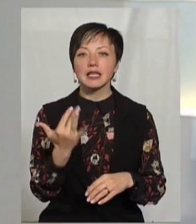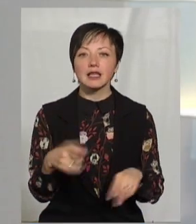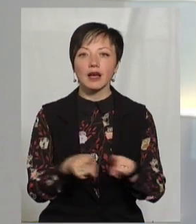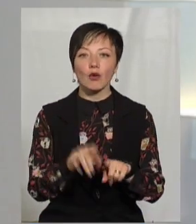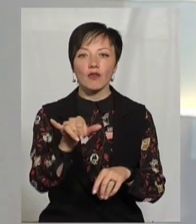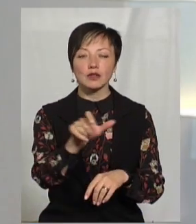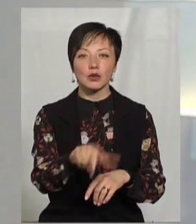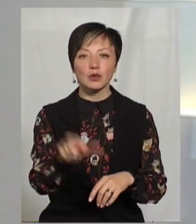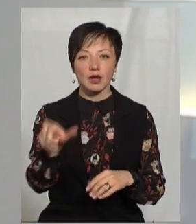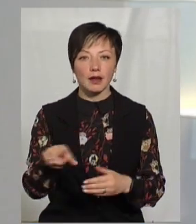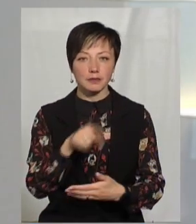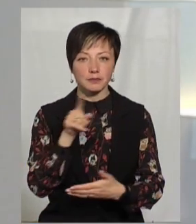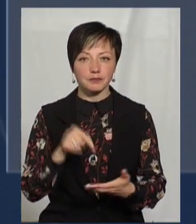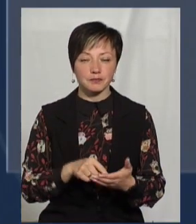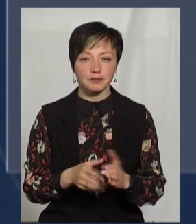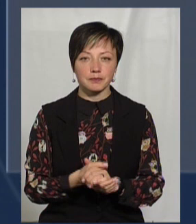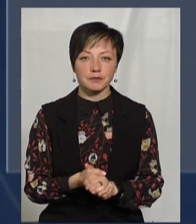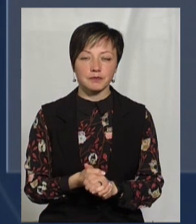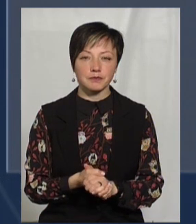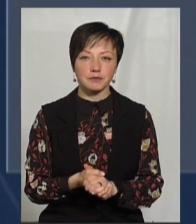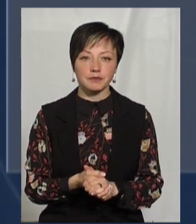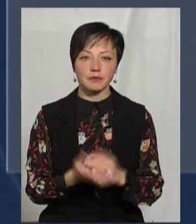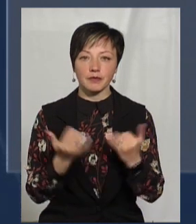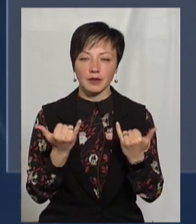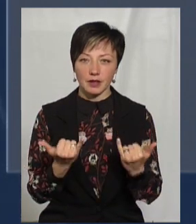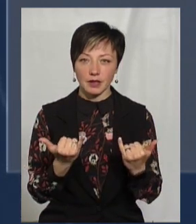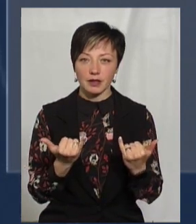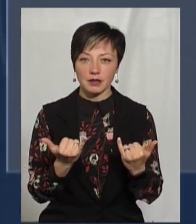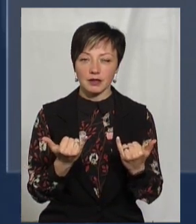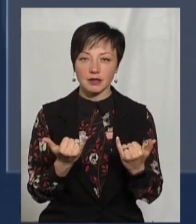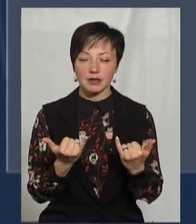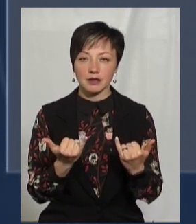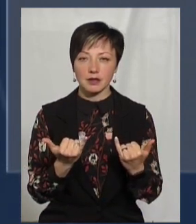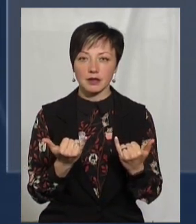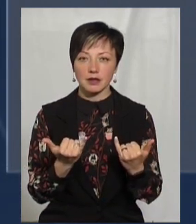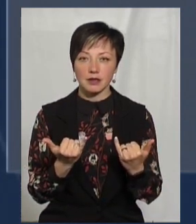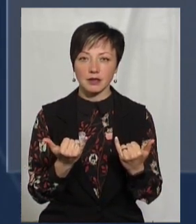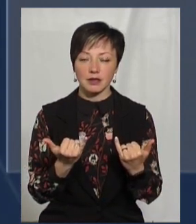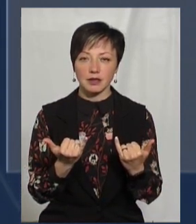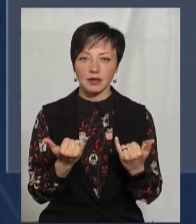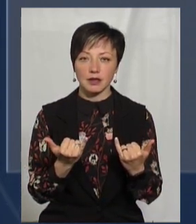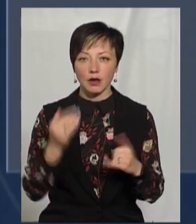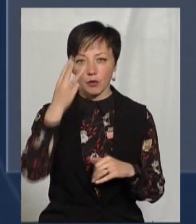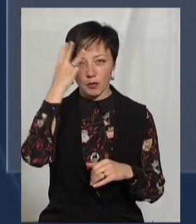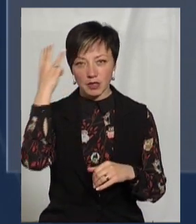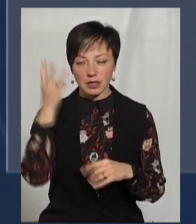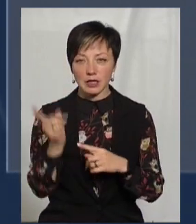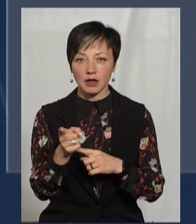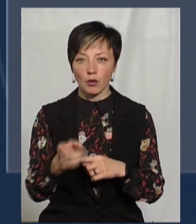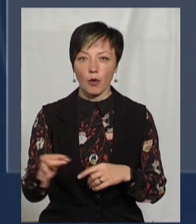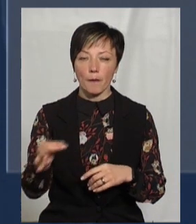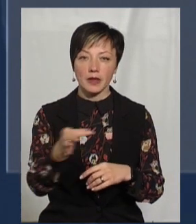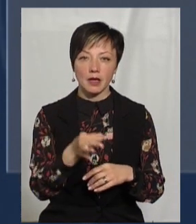таких людей у вас? Скільки волонтерів? Наразі під час, взагалі в нас по Хмельницькій,